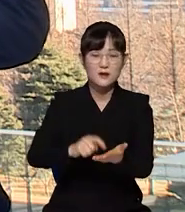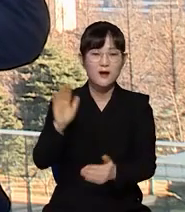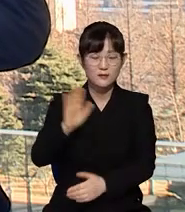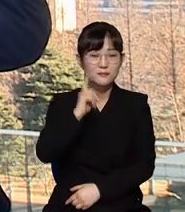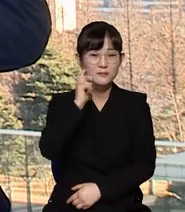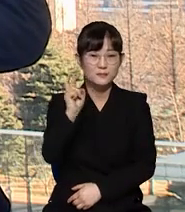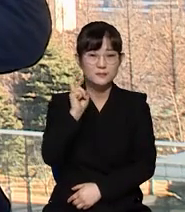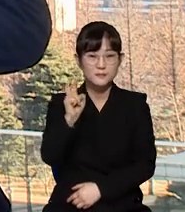이영입니다